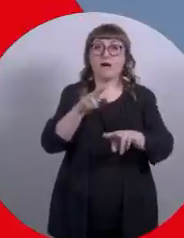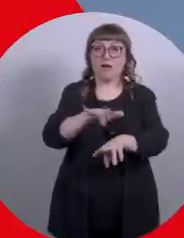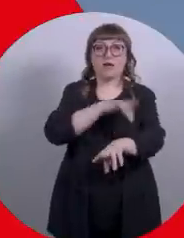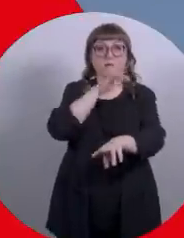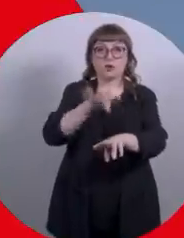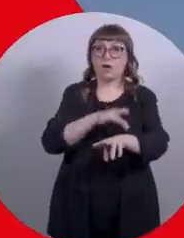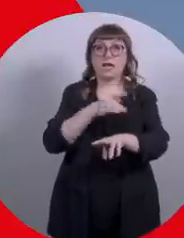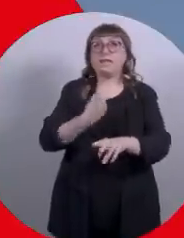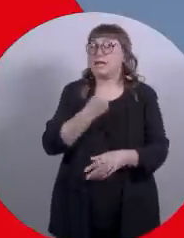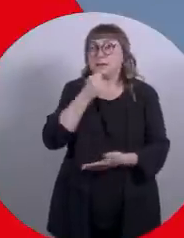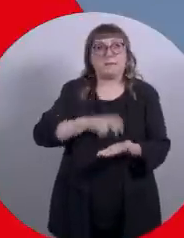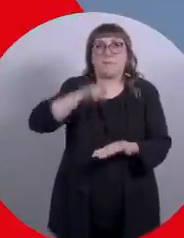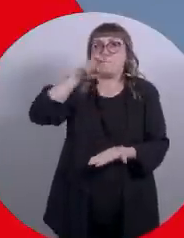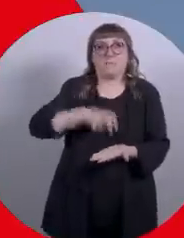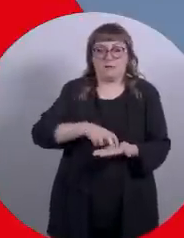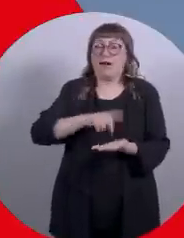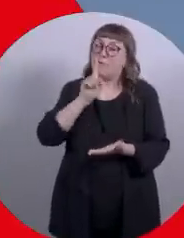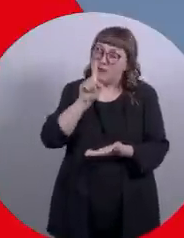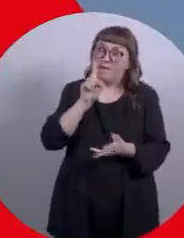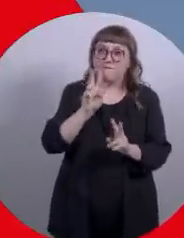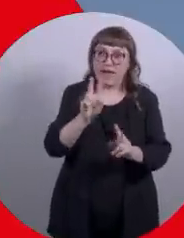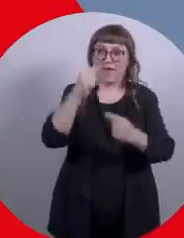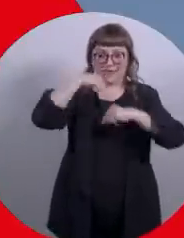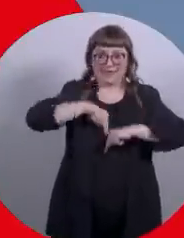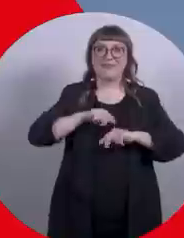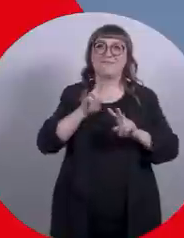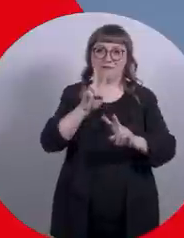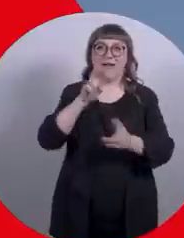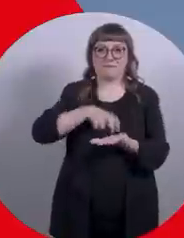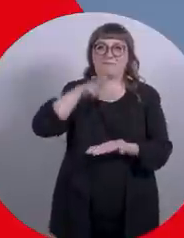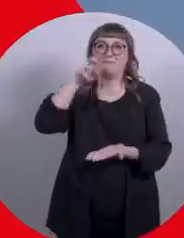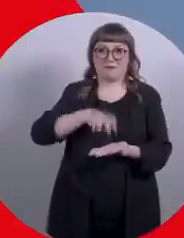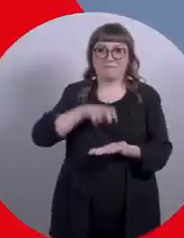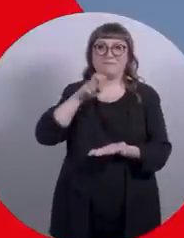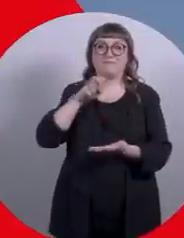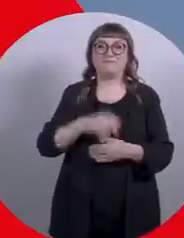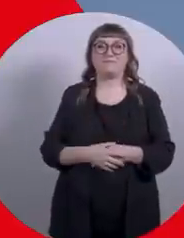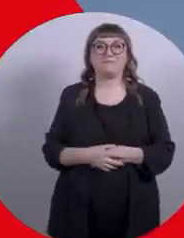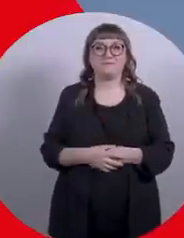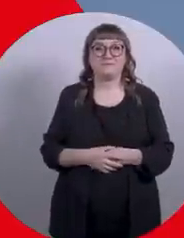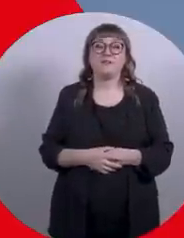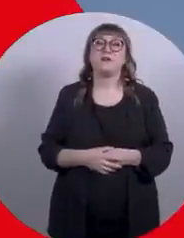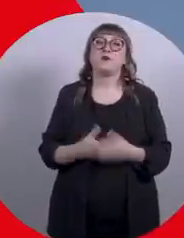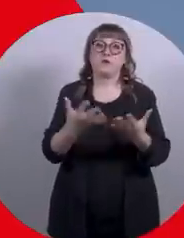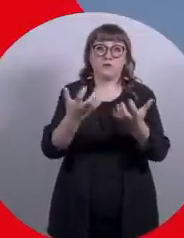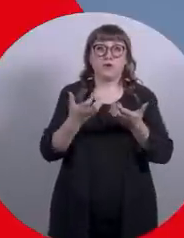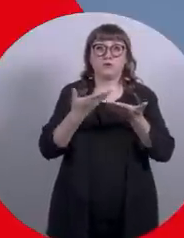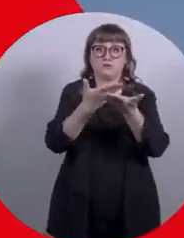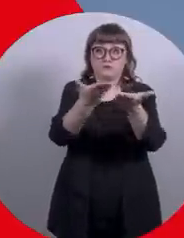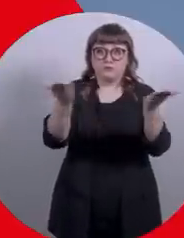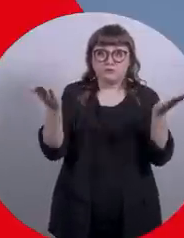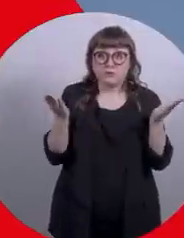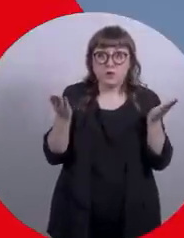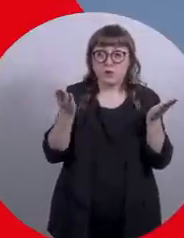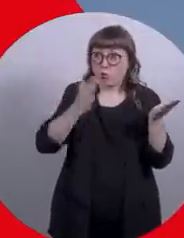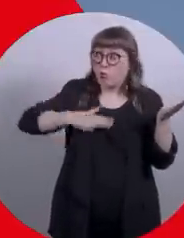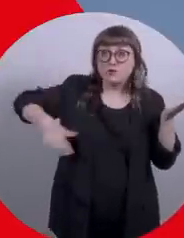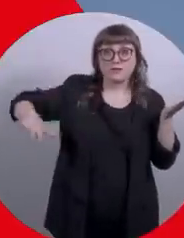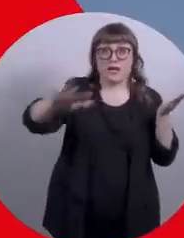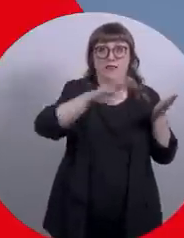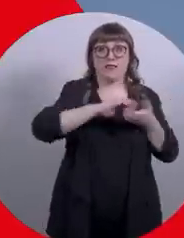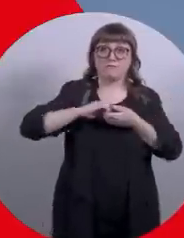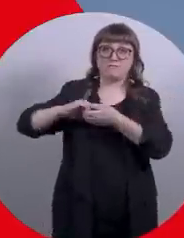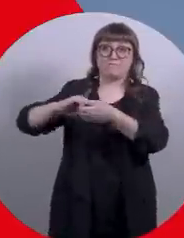keine Luft springe glaubt man sich freu mich irrsinnig innerlich und ich wünsche euch alle uns allen